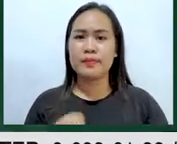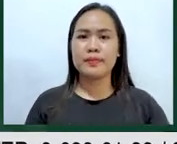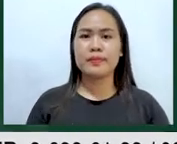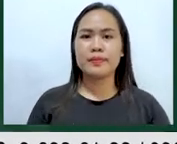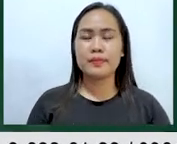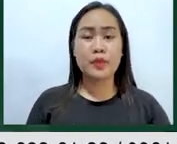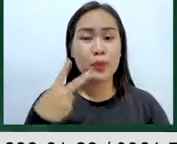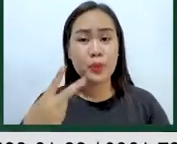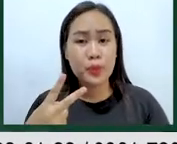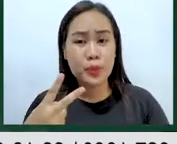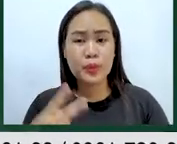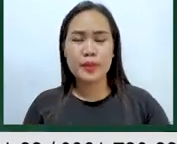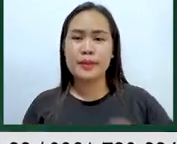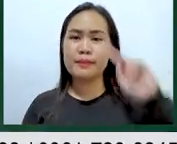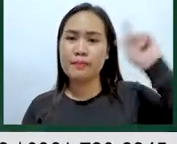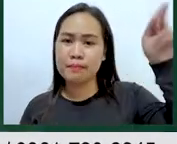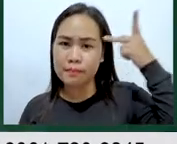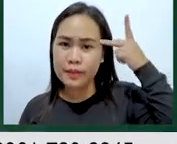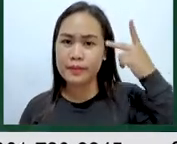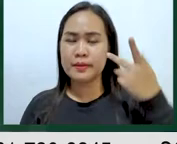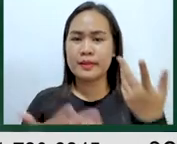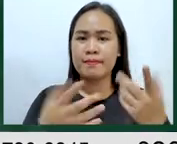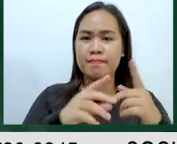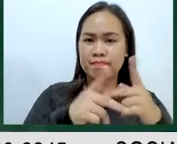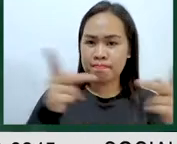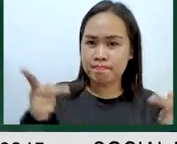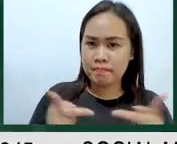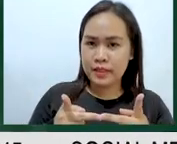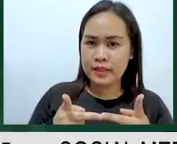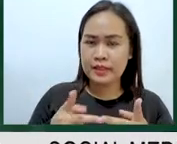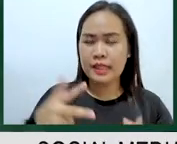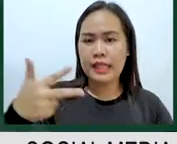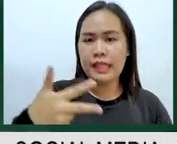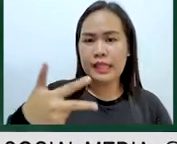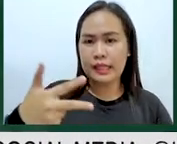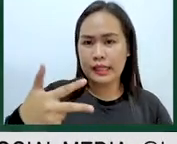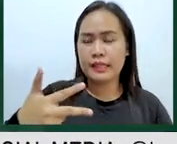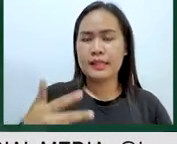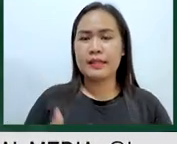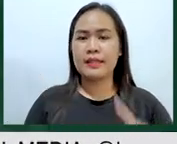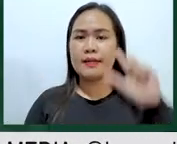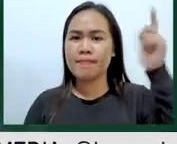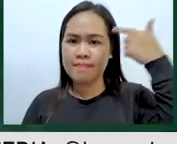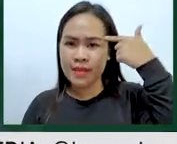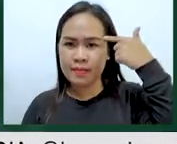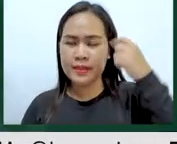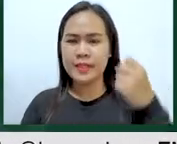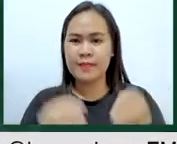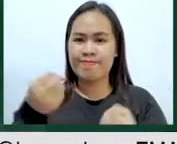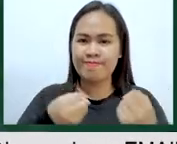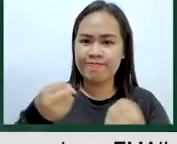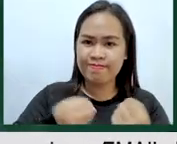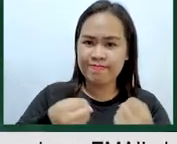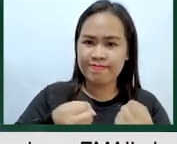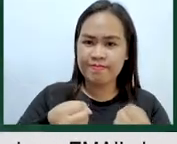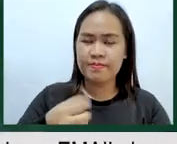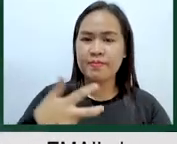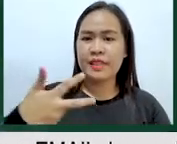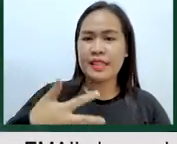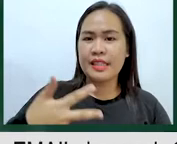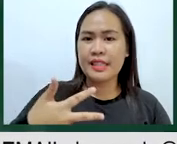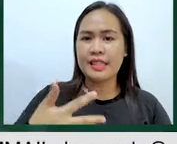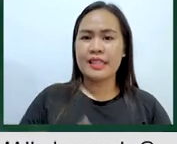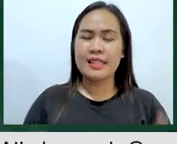na reason, no, or common transmission areas are workplace, number 1. Number 2,